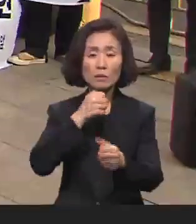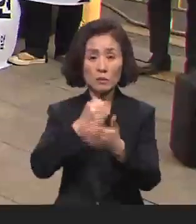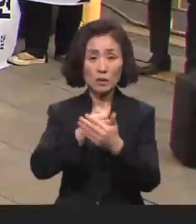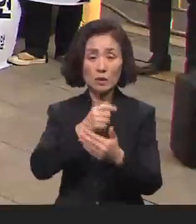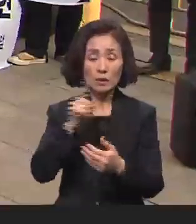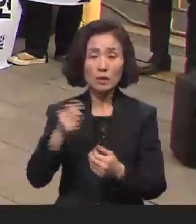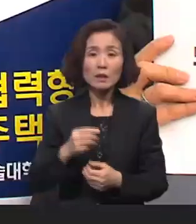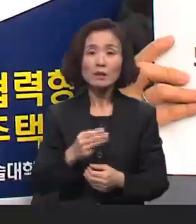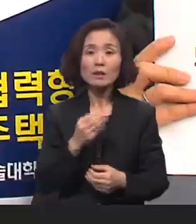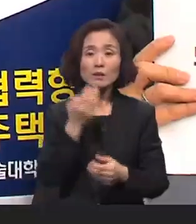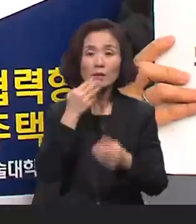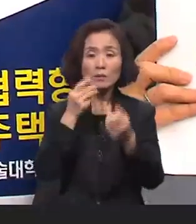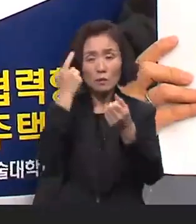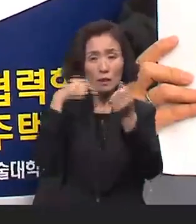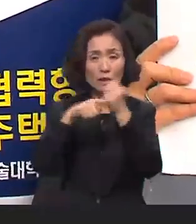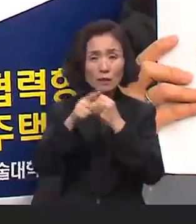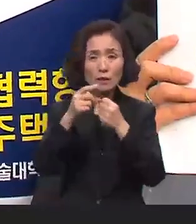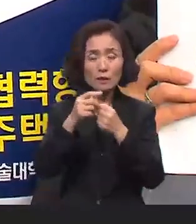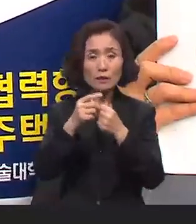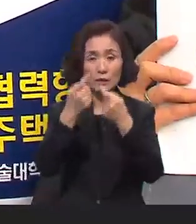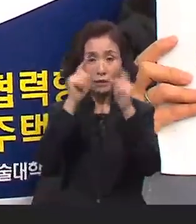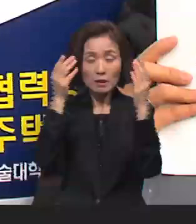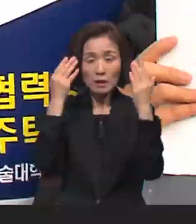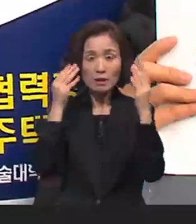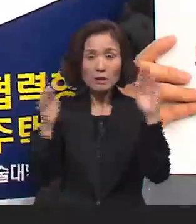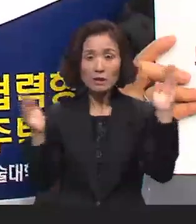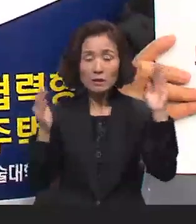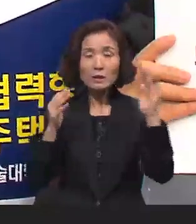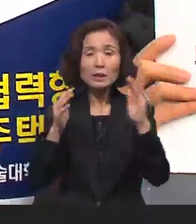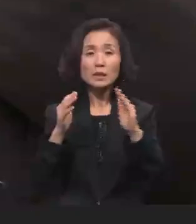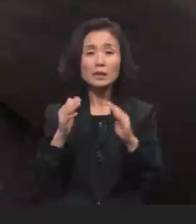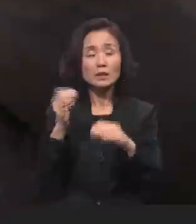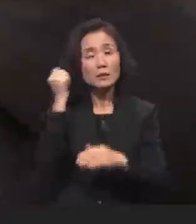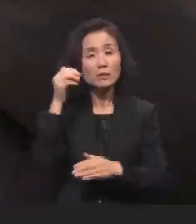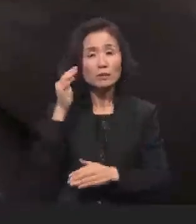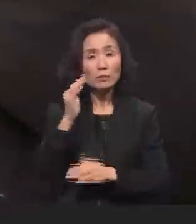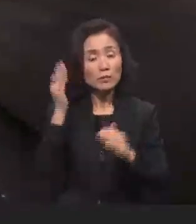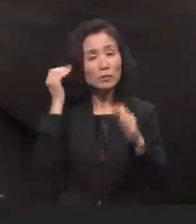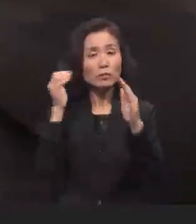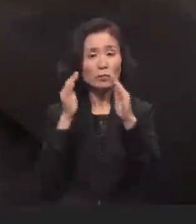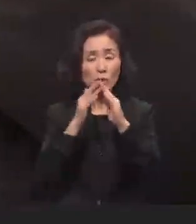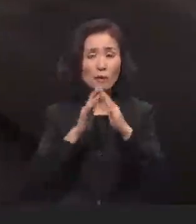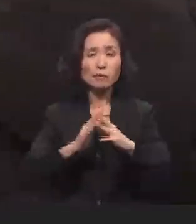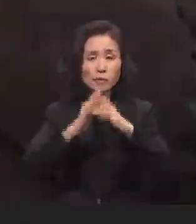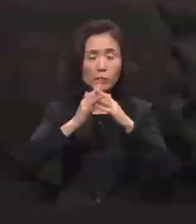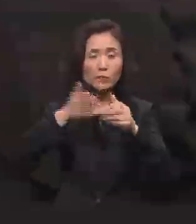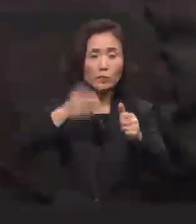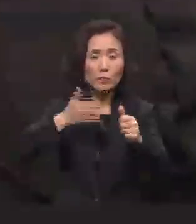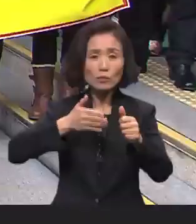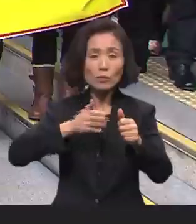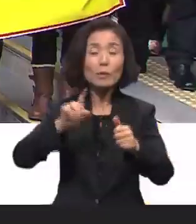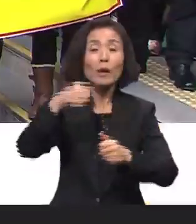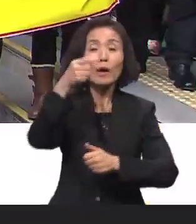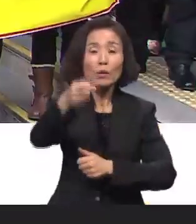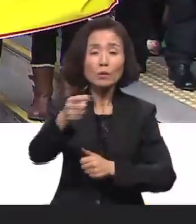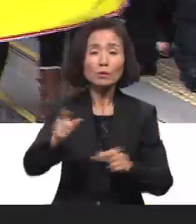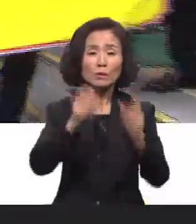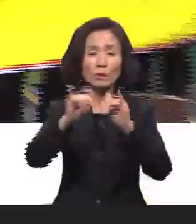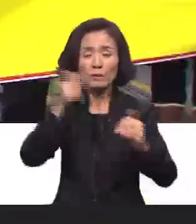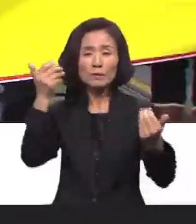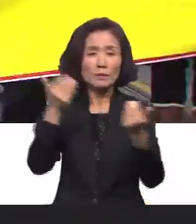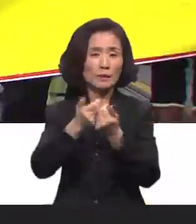서울과학기술대학교 학생들이 기숙사 마련을 촉구하자 맞은편 주민들의 반대 목소리가 동시에 쏟아집니다. 반대!